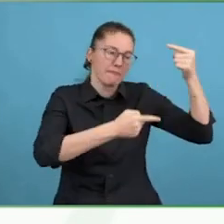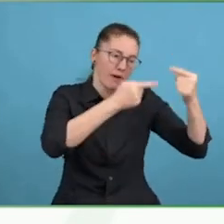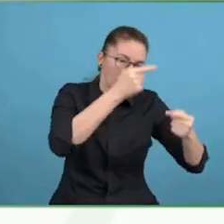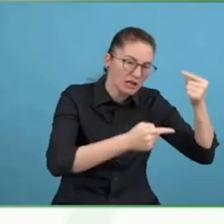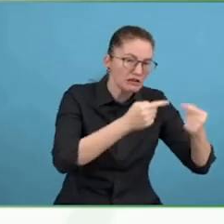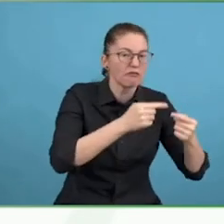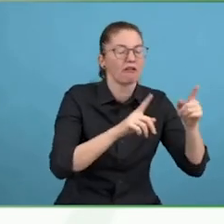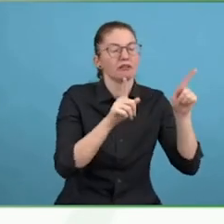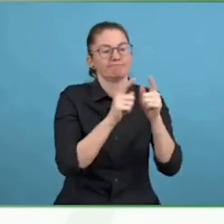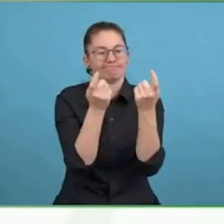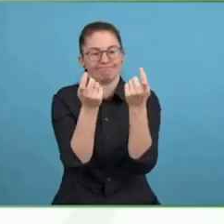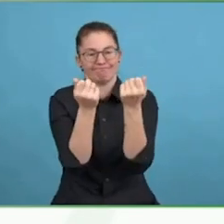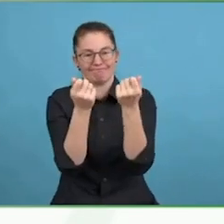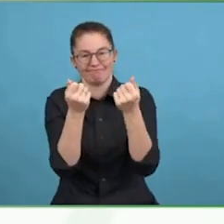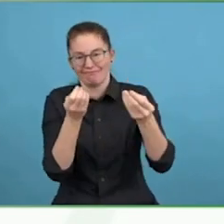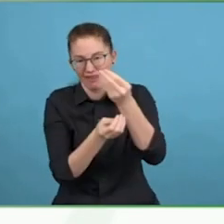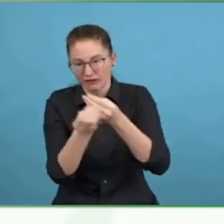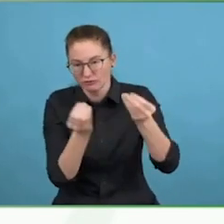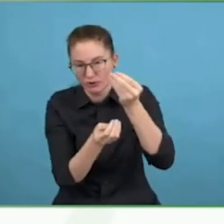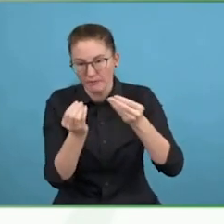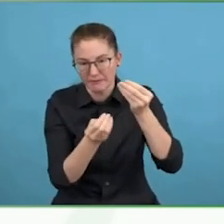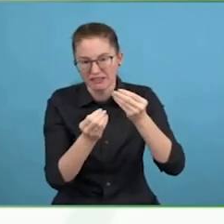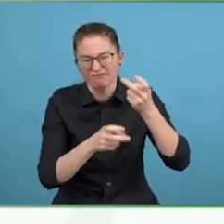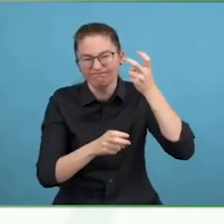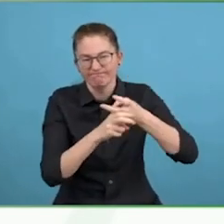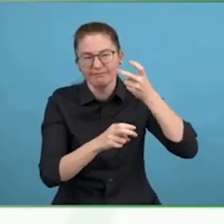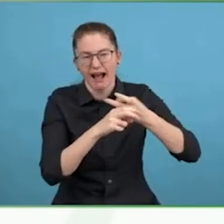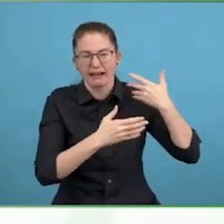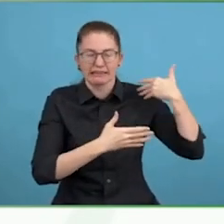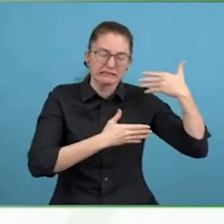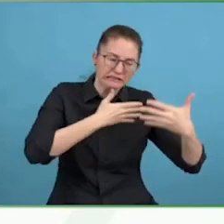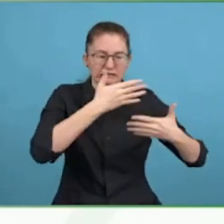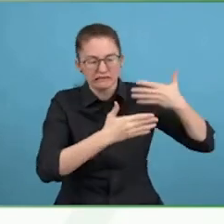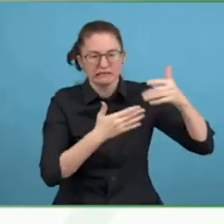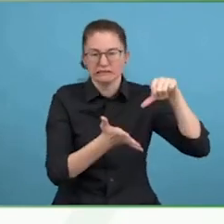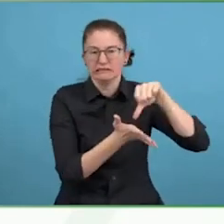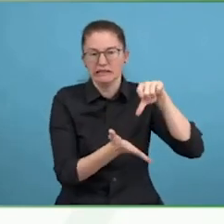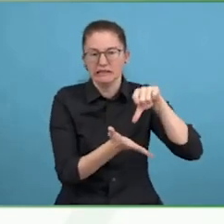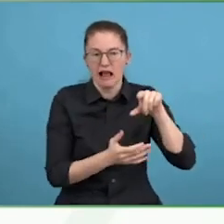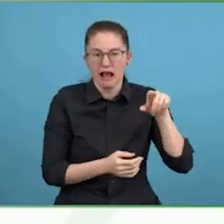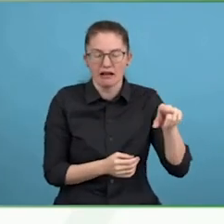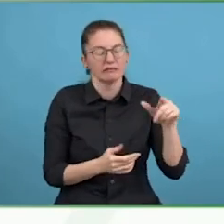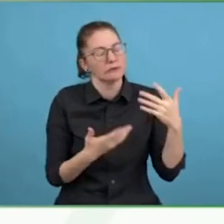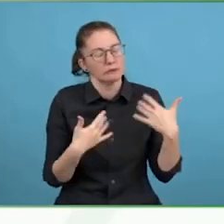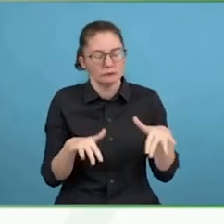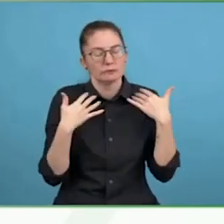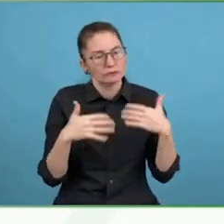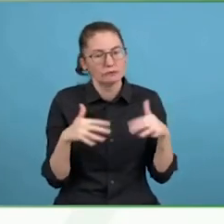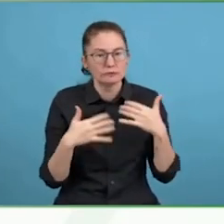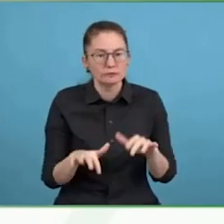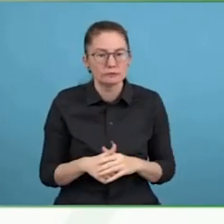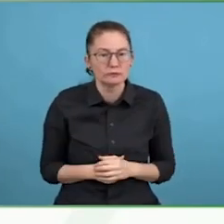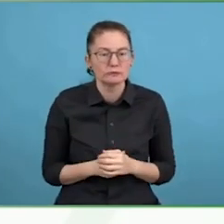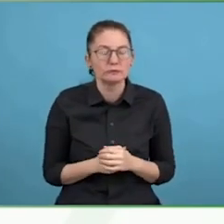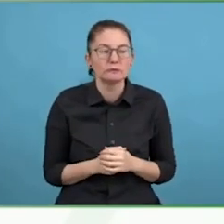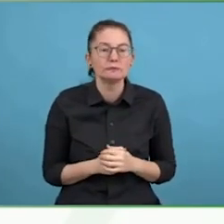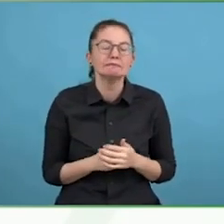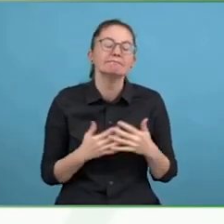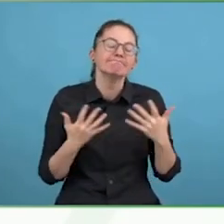نیست. This is why that yet the accessibility is not